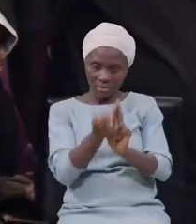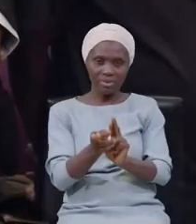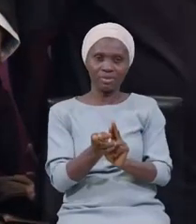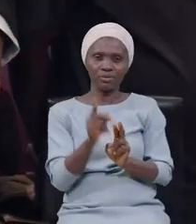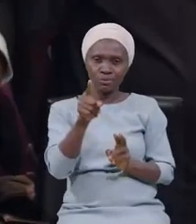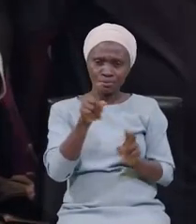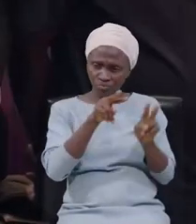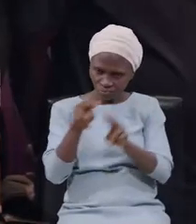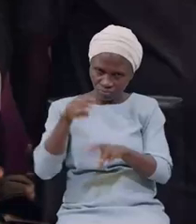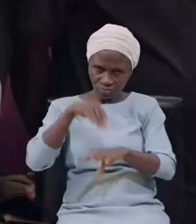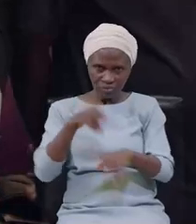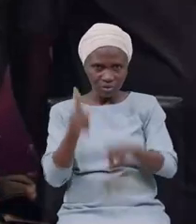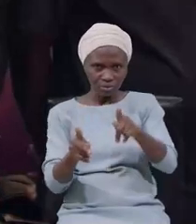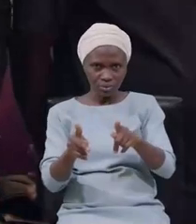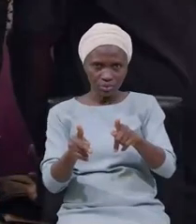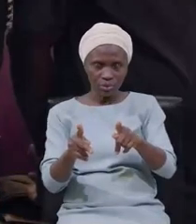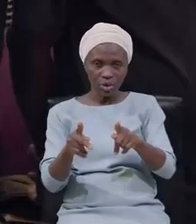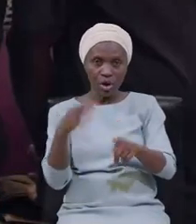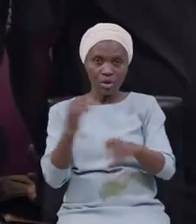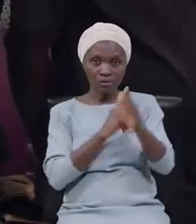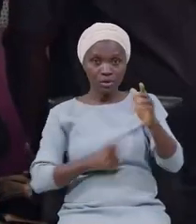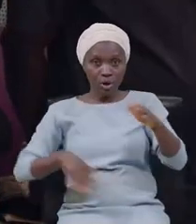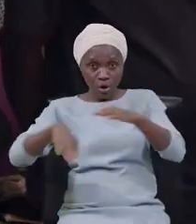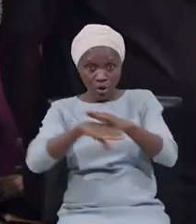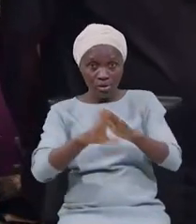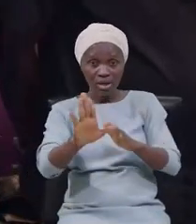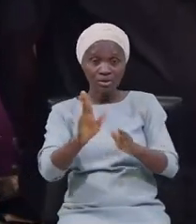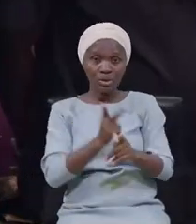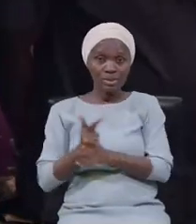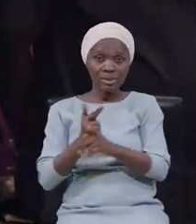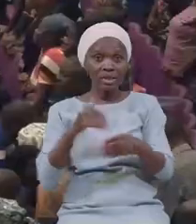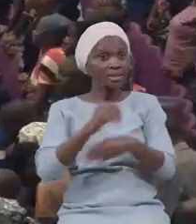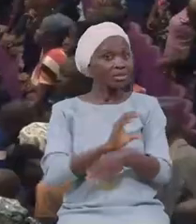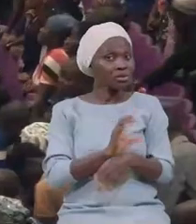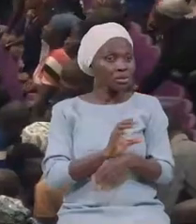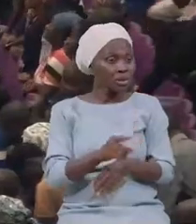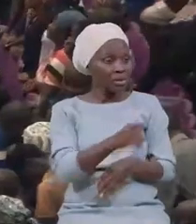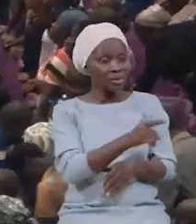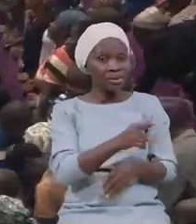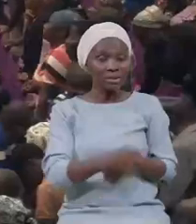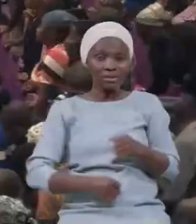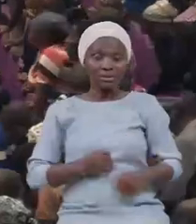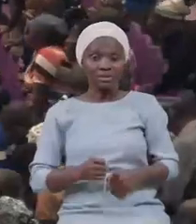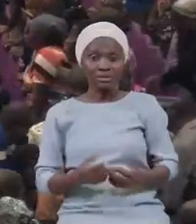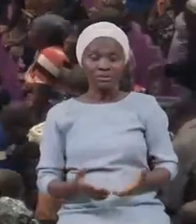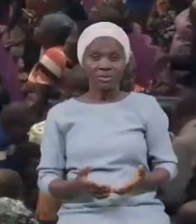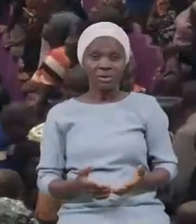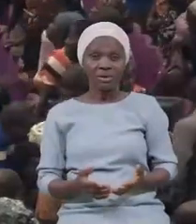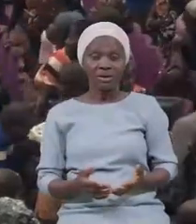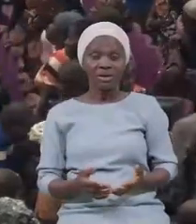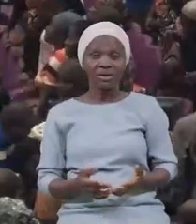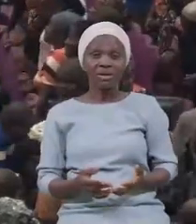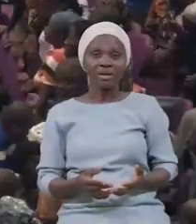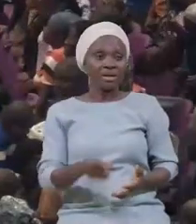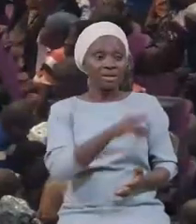sacrificateurs, en tant que sacrificateur, regardez l'assemblée du Seigneur. Vous êtes, les gens sont dans le besoin. Les